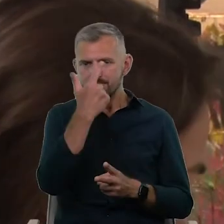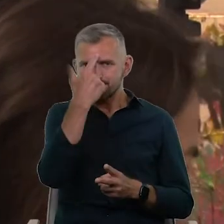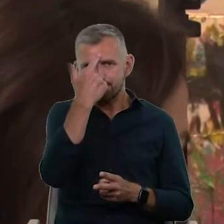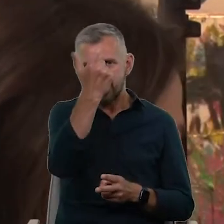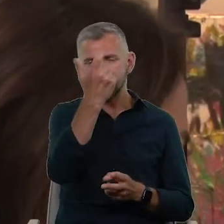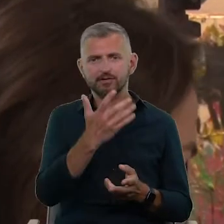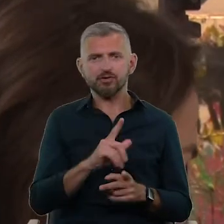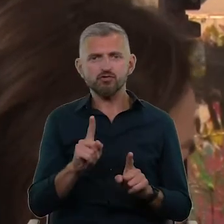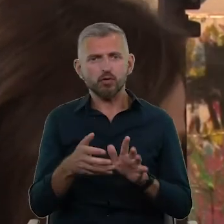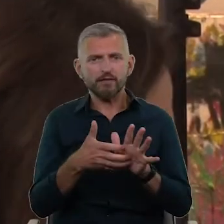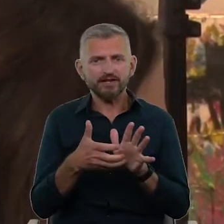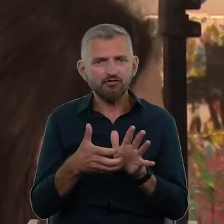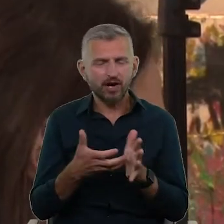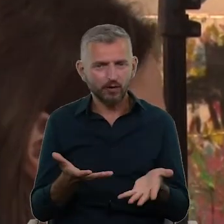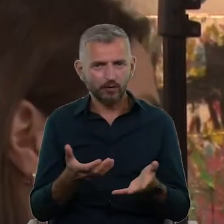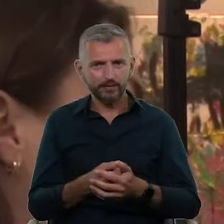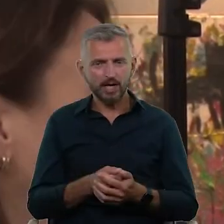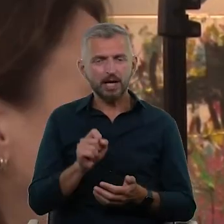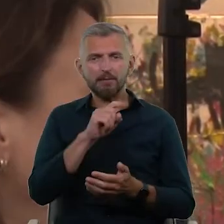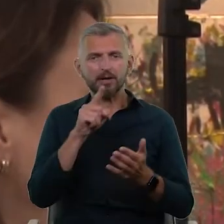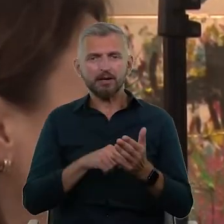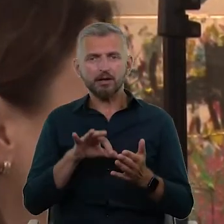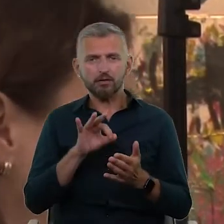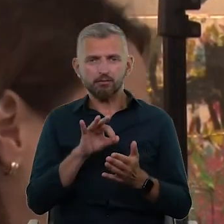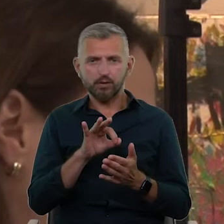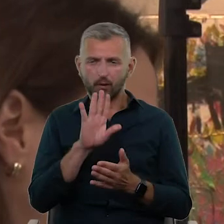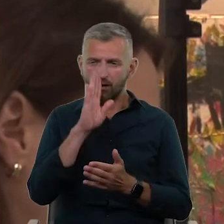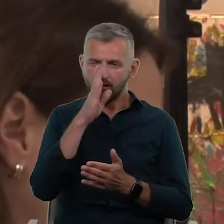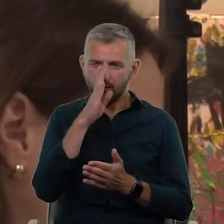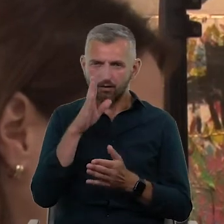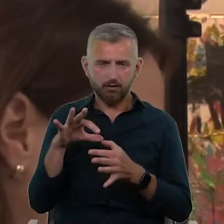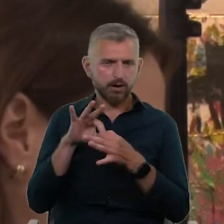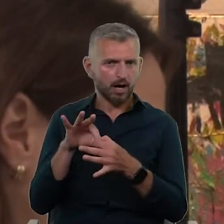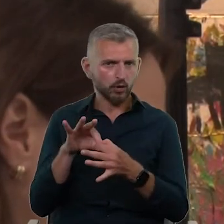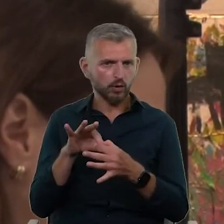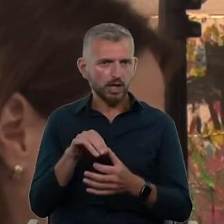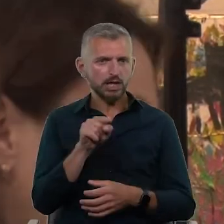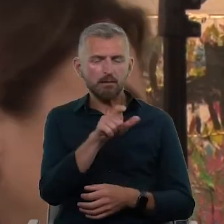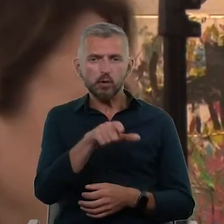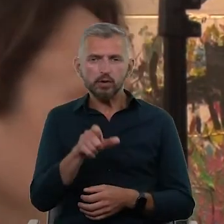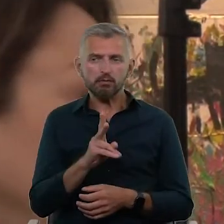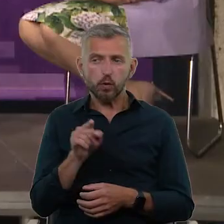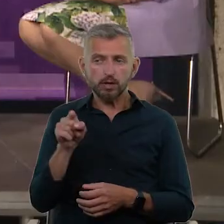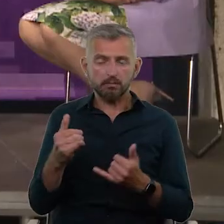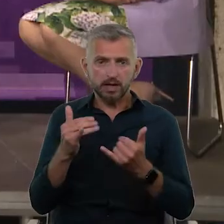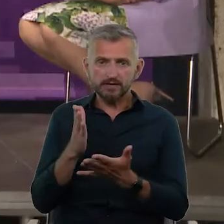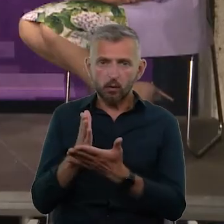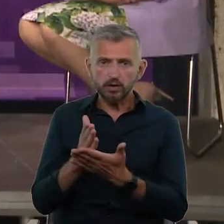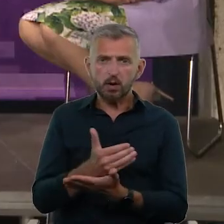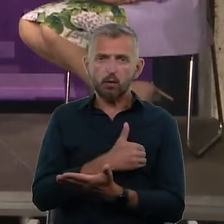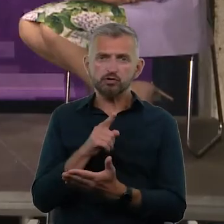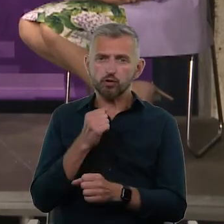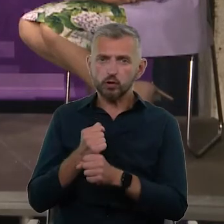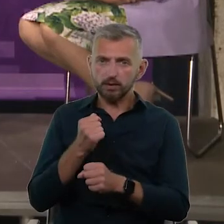б там не вистачало. От питання про колаборацію. Дійсно, тим людям, які там наразі знаходяться і хочуть